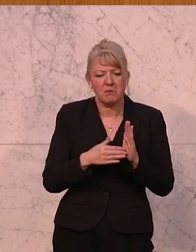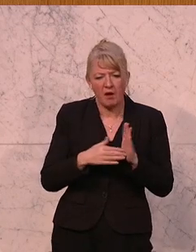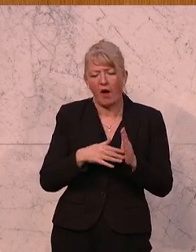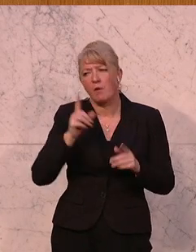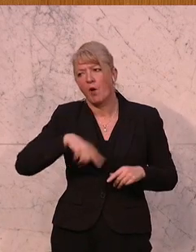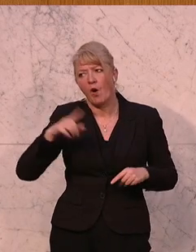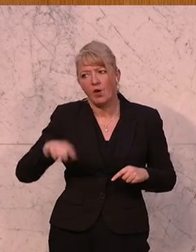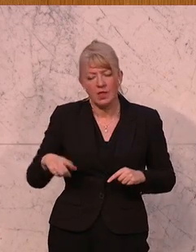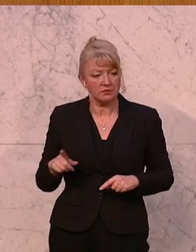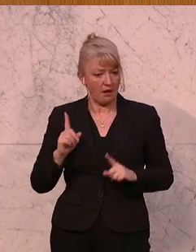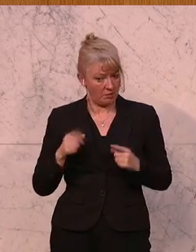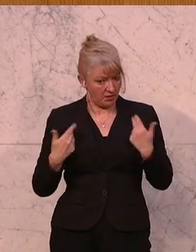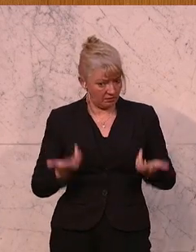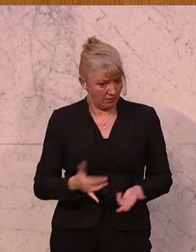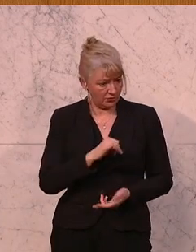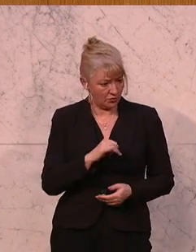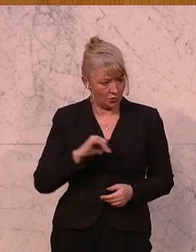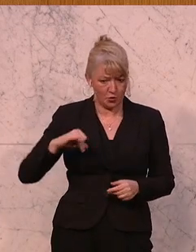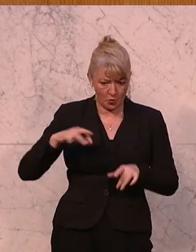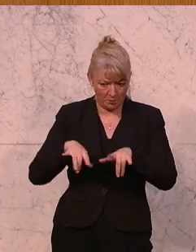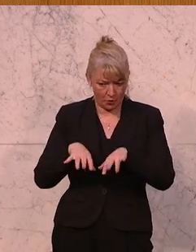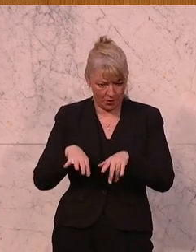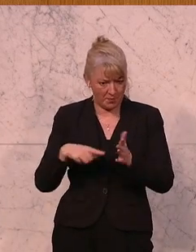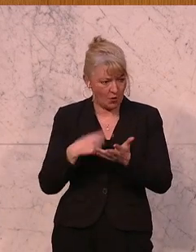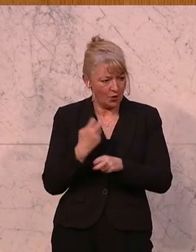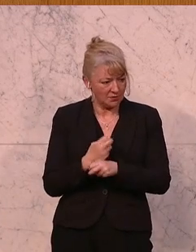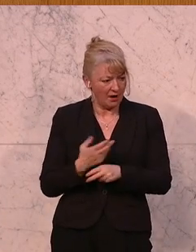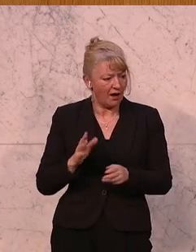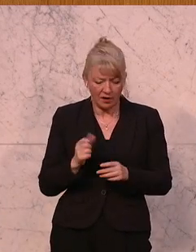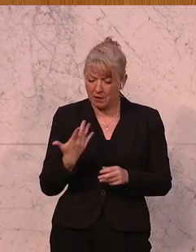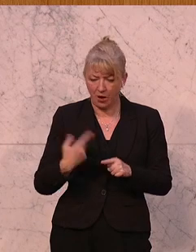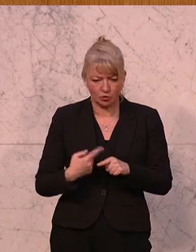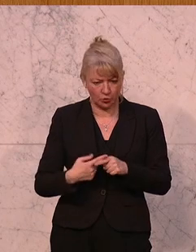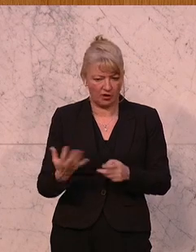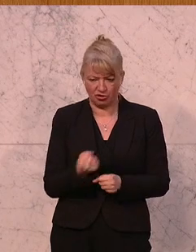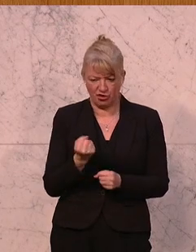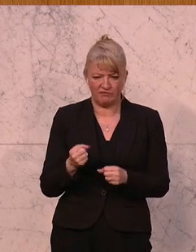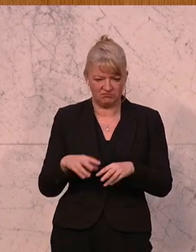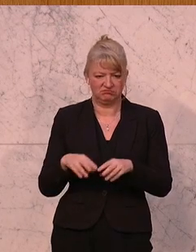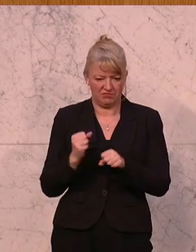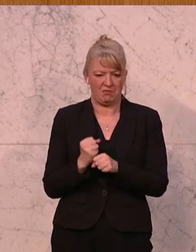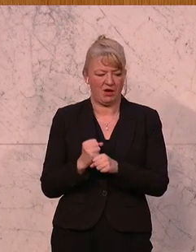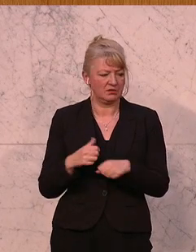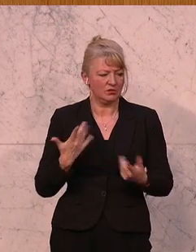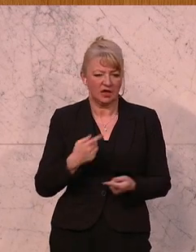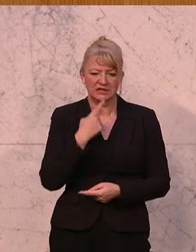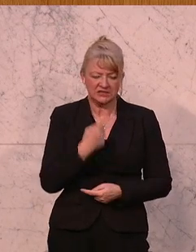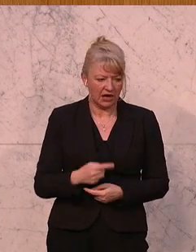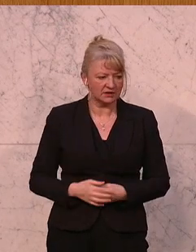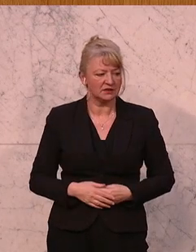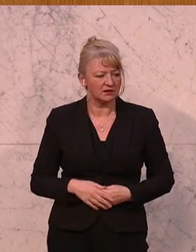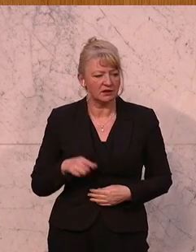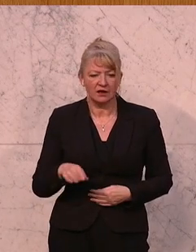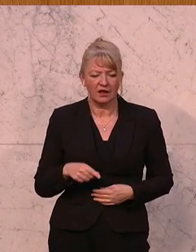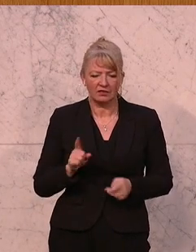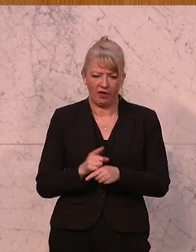monatelang. Spannend war es, dass ein junger Programmierer in Österreich das Ganze innerhalb von ein paar Stunden zustande gebracht hat und wortwörtlich gesagt hat, das ist